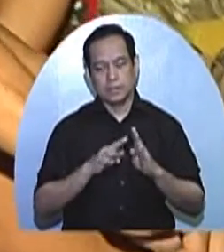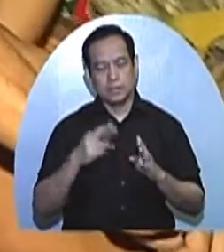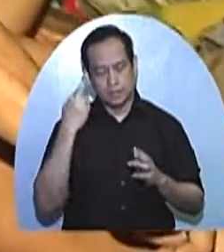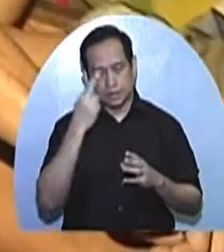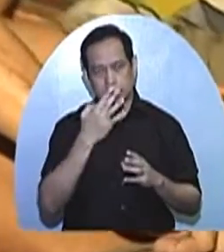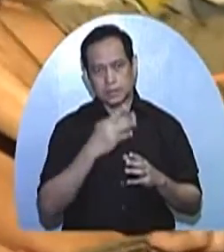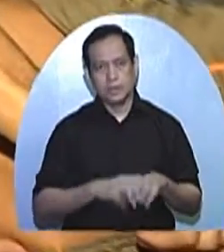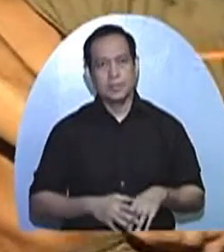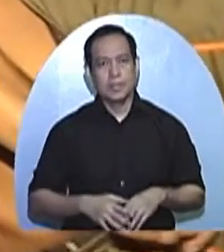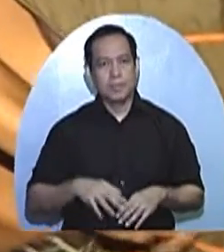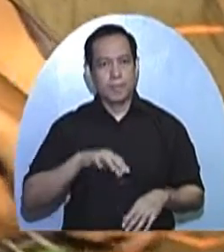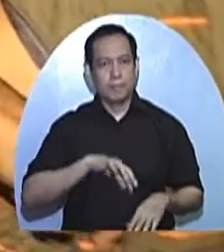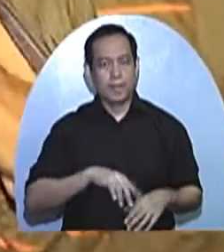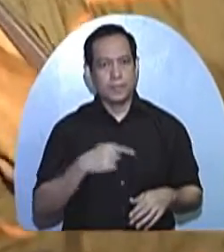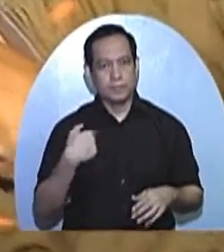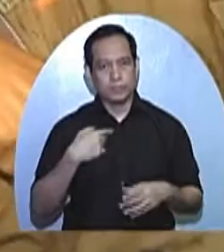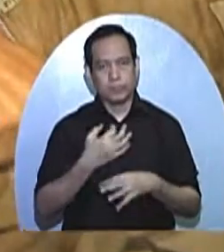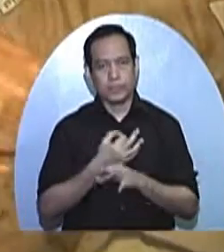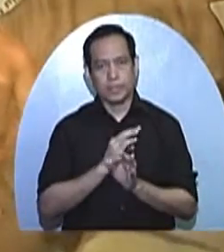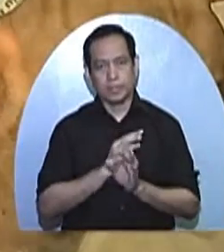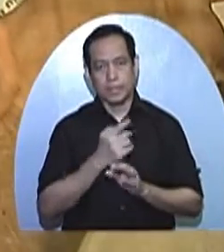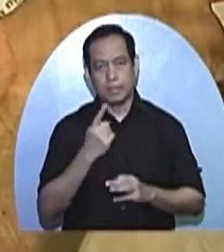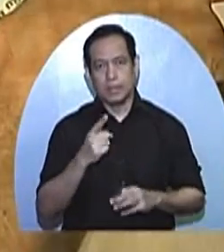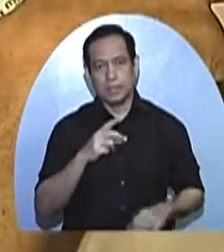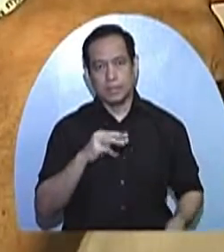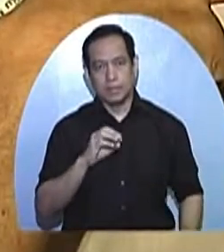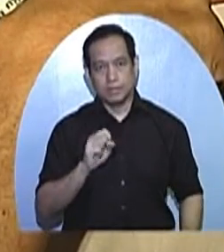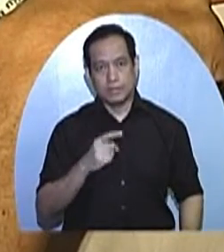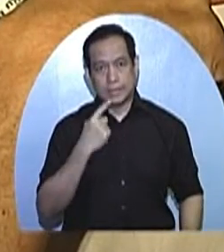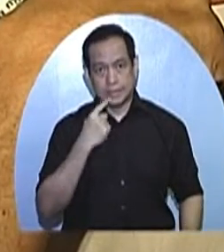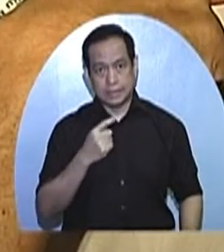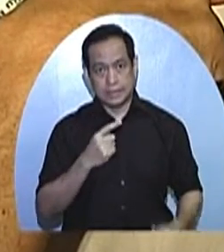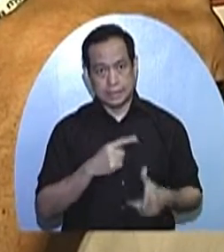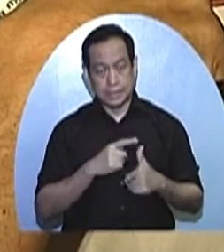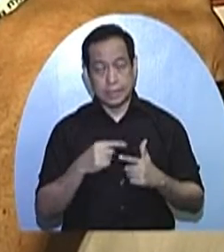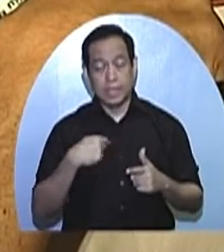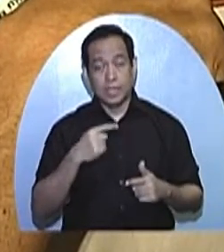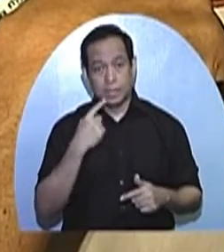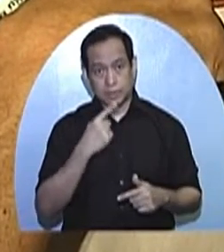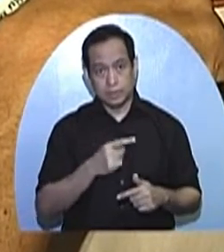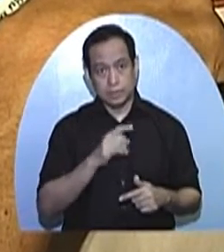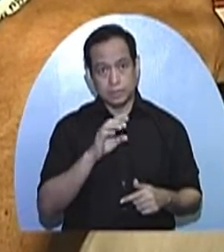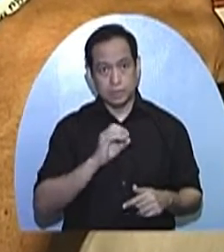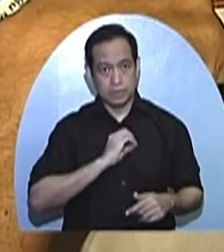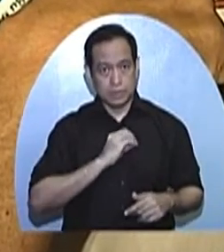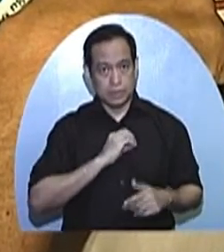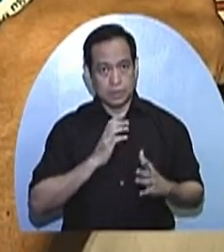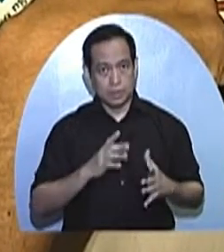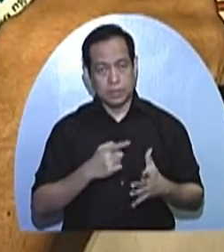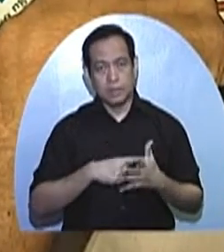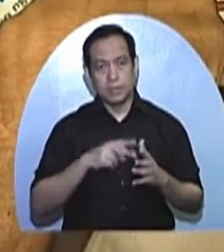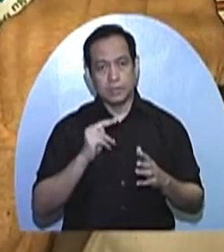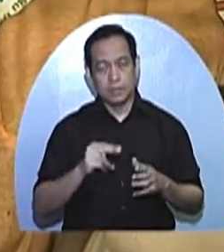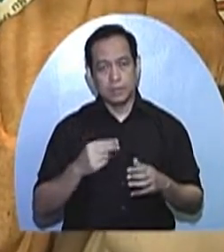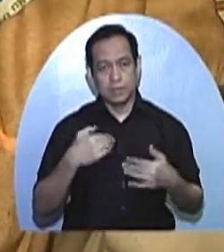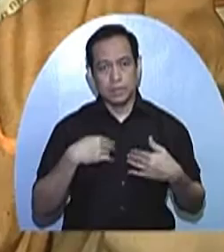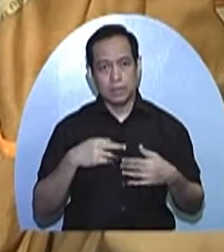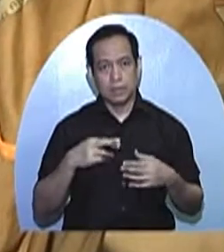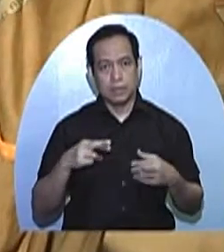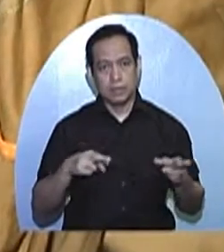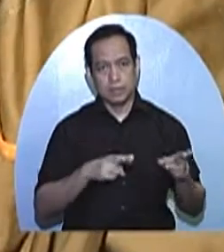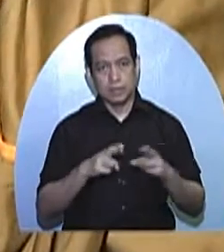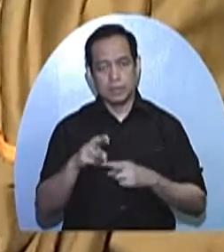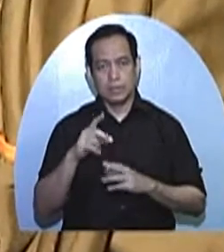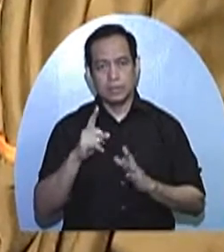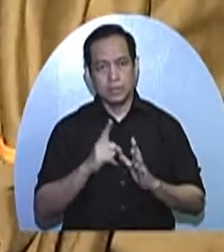pagkaparalisa. May ginawa akong isang motor doon sa trabaho ko. Tapos sabi ko sa may-ari ng motor, kako ikaw mag-red test, dahil kako,